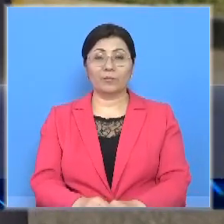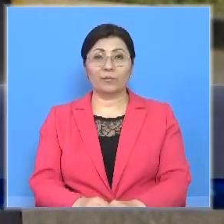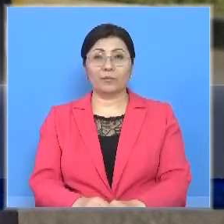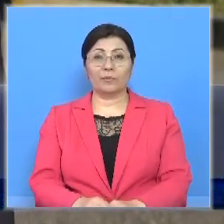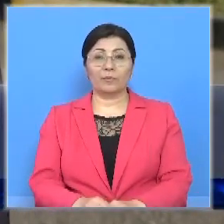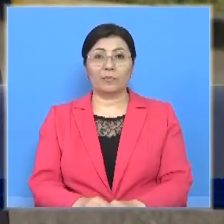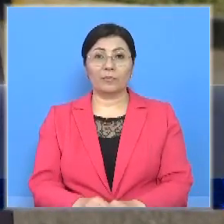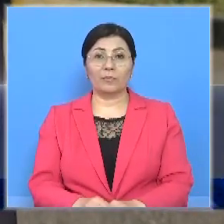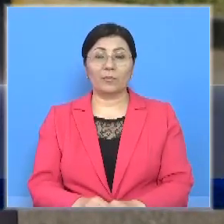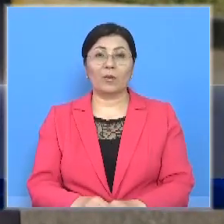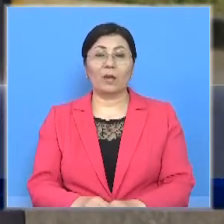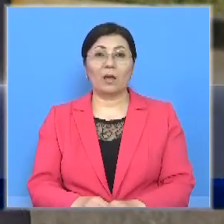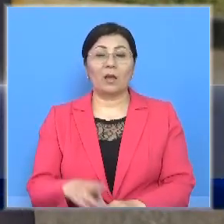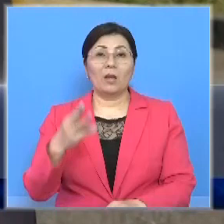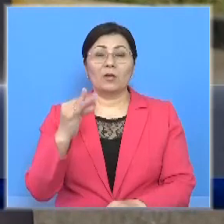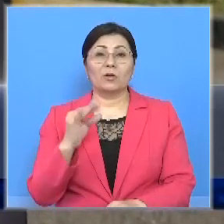дөңгелек жөндеу,